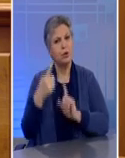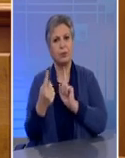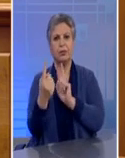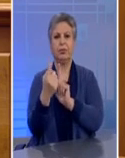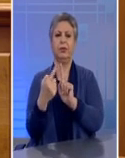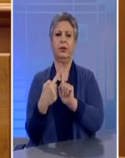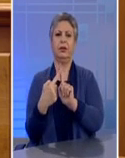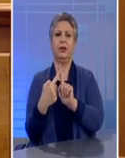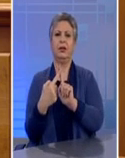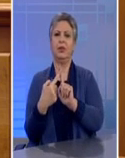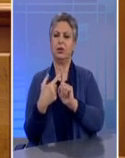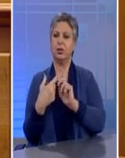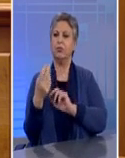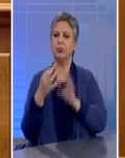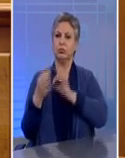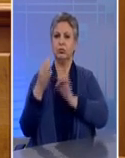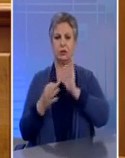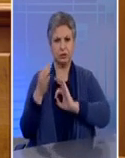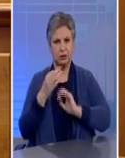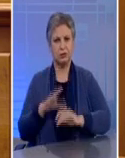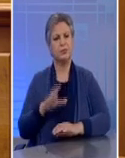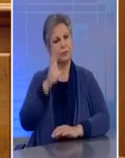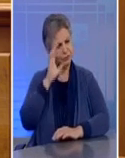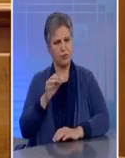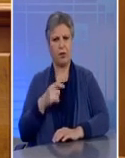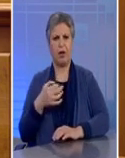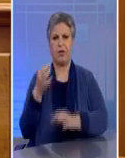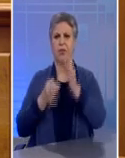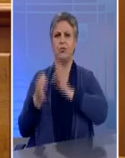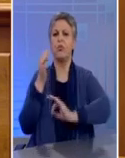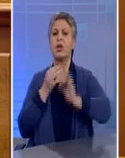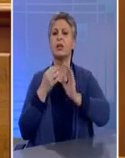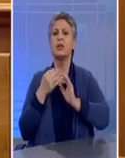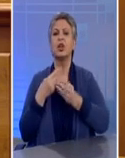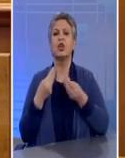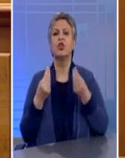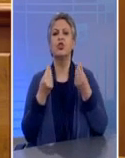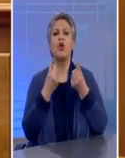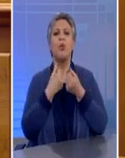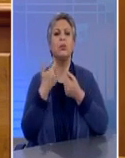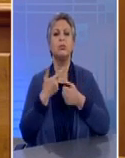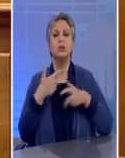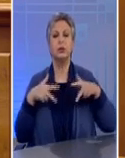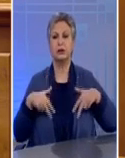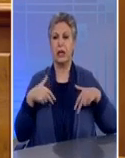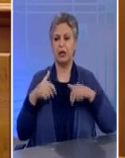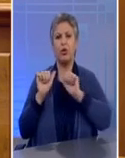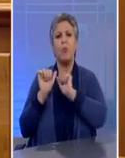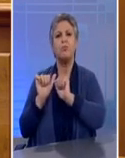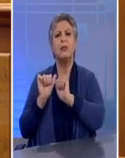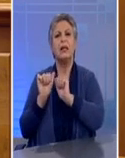μου περιέγραψε ορισμένα πράγματα. Πιέσεις που ασκούνται στα ανώτερα κλιμάκια της δικαιοσύνης. Επομένως,